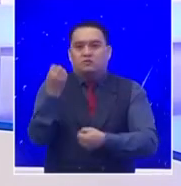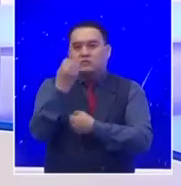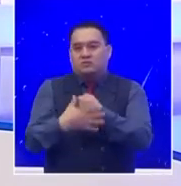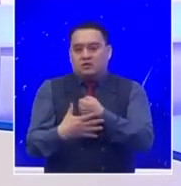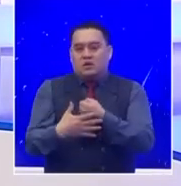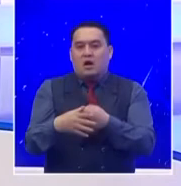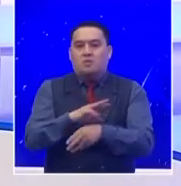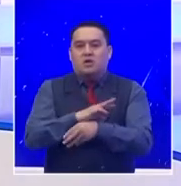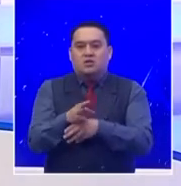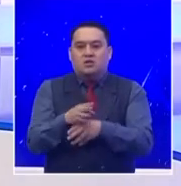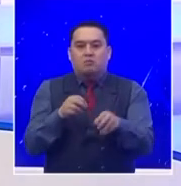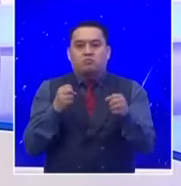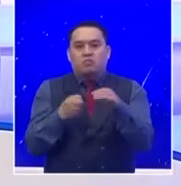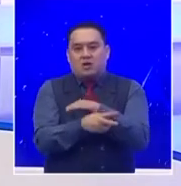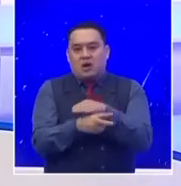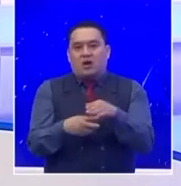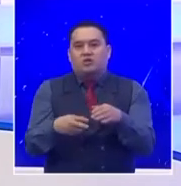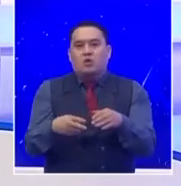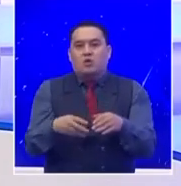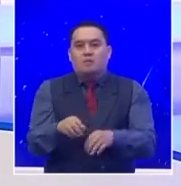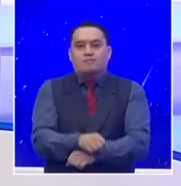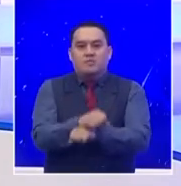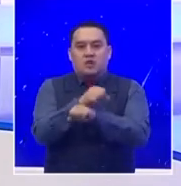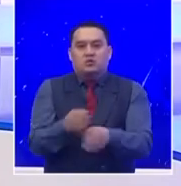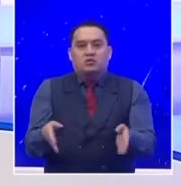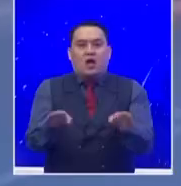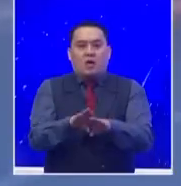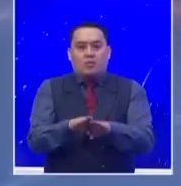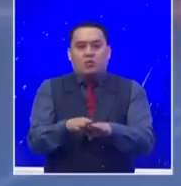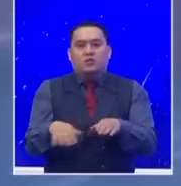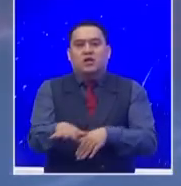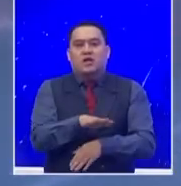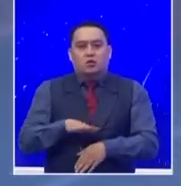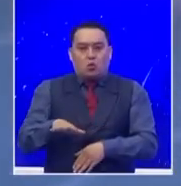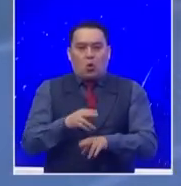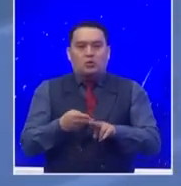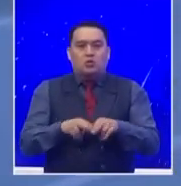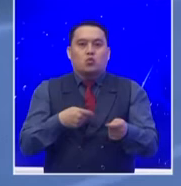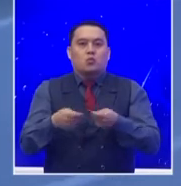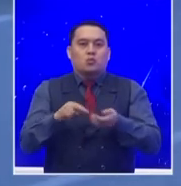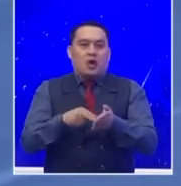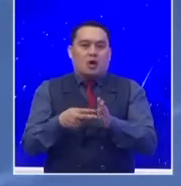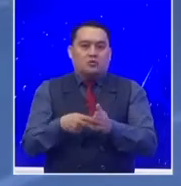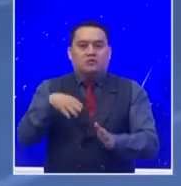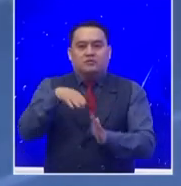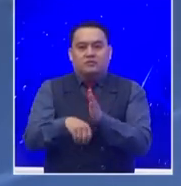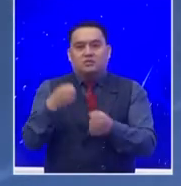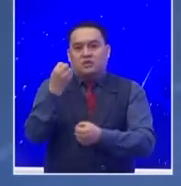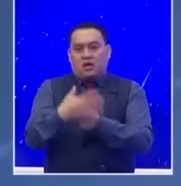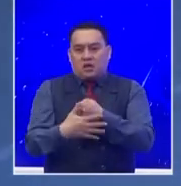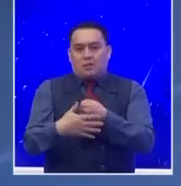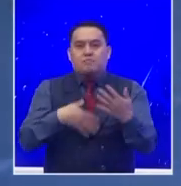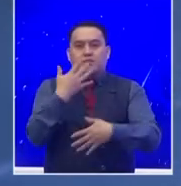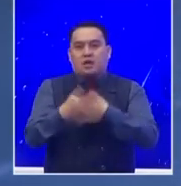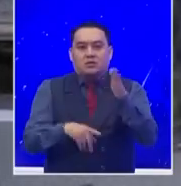для содержания мигрантов. Участники митингов обещают заблокировать доступ к территориям, на которых власти планируют разместить центры.